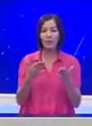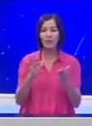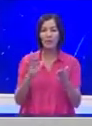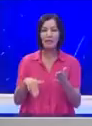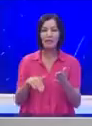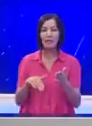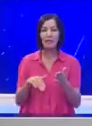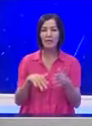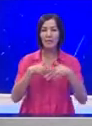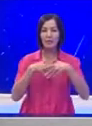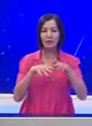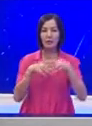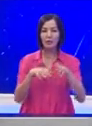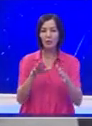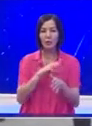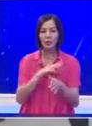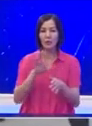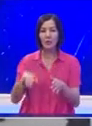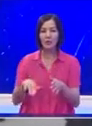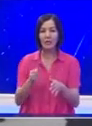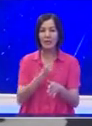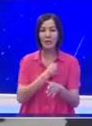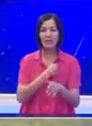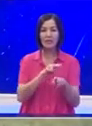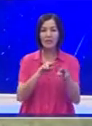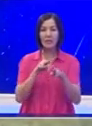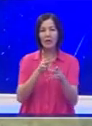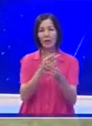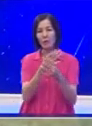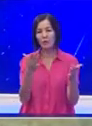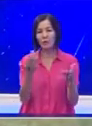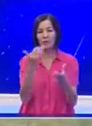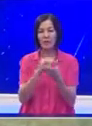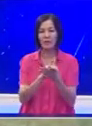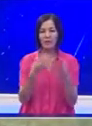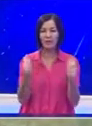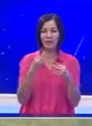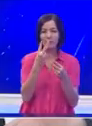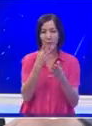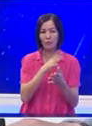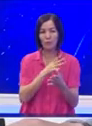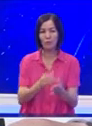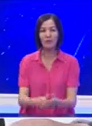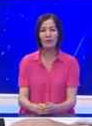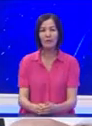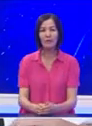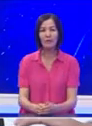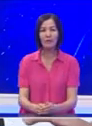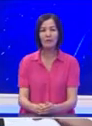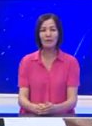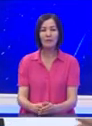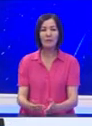жеке құрам саптық шерумен өтті. Одан соң арнайы әскери қарулармен таныстырып, жауынгерлік киімдерін көрсетті. Биыл